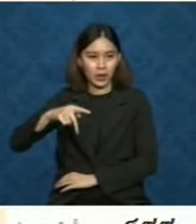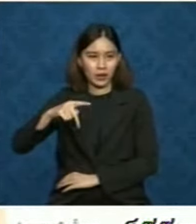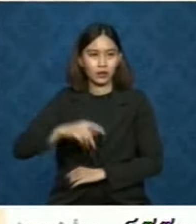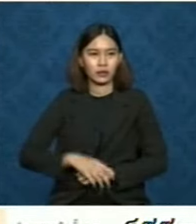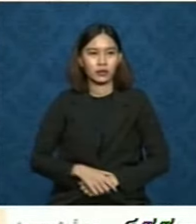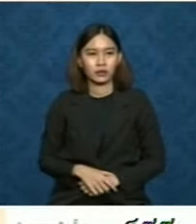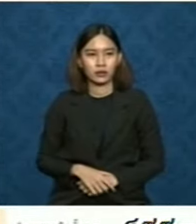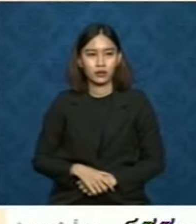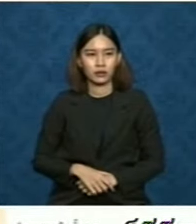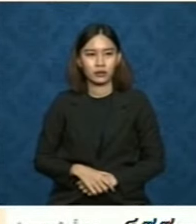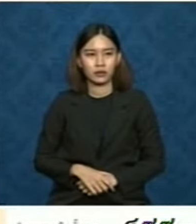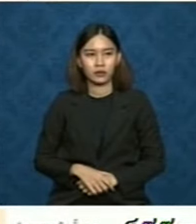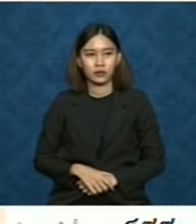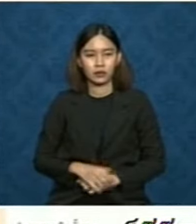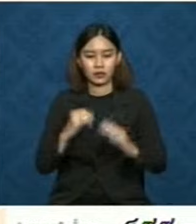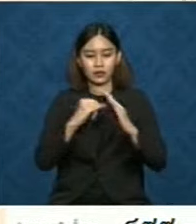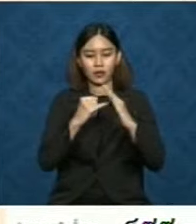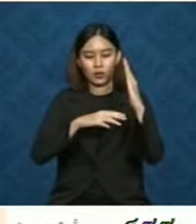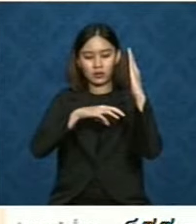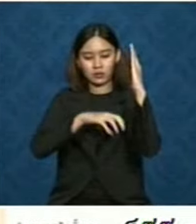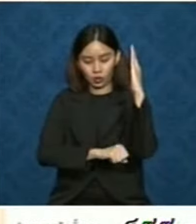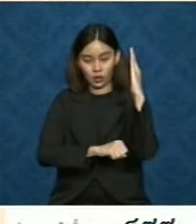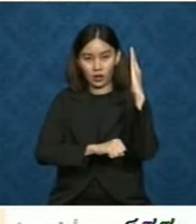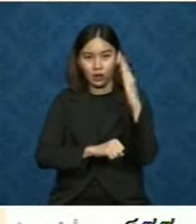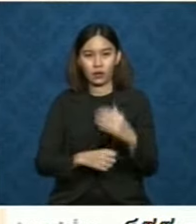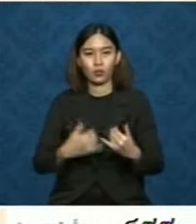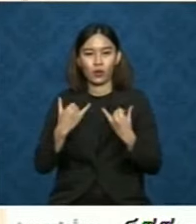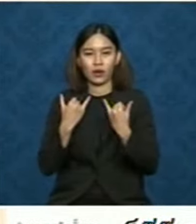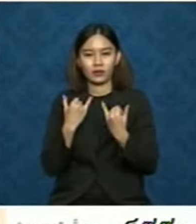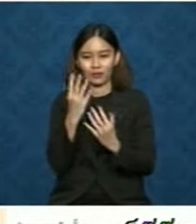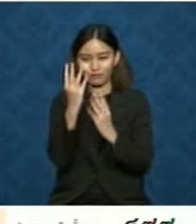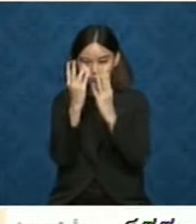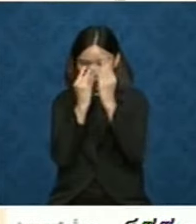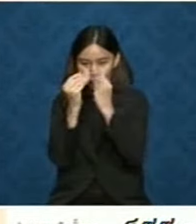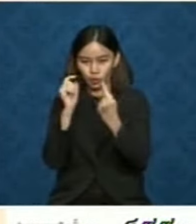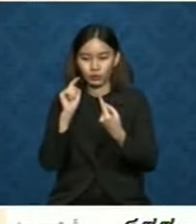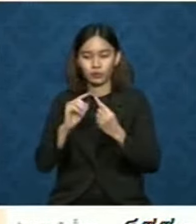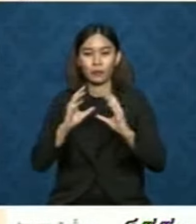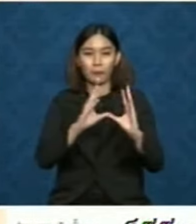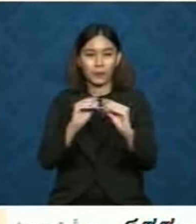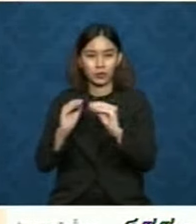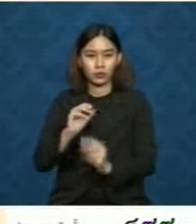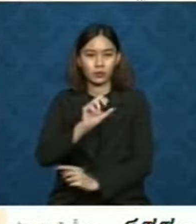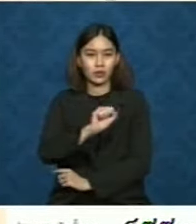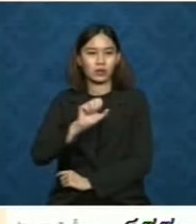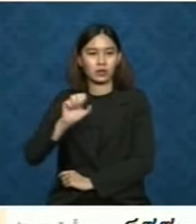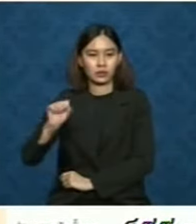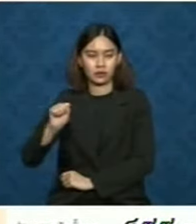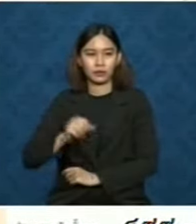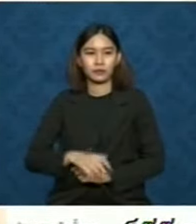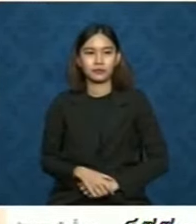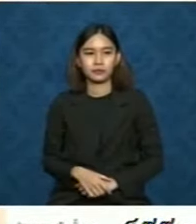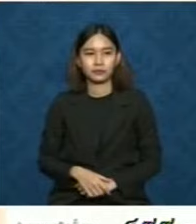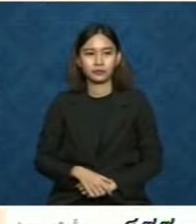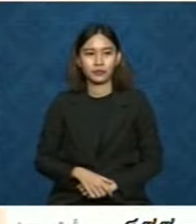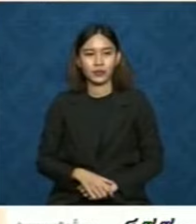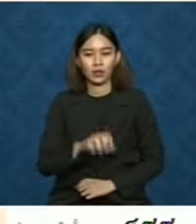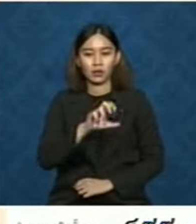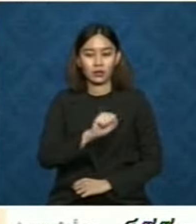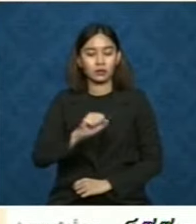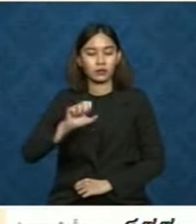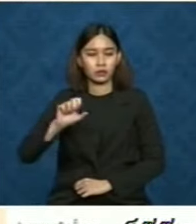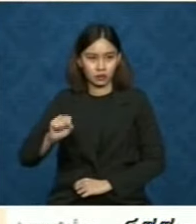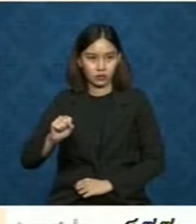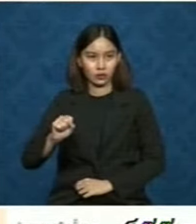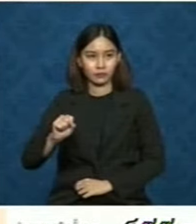สันตินิวาสภเตปาจังหวัดสงขลามาเข้าชมการประชุมของสภาผู้แทนราษฎรครับสภาผู้แทน